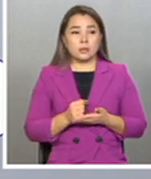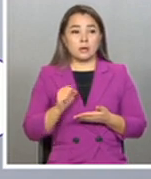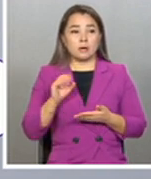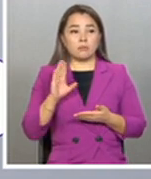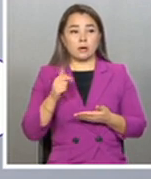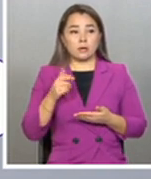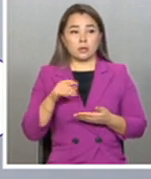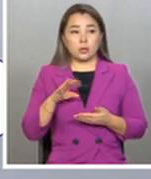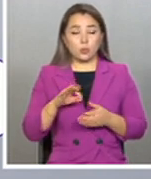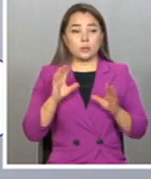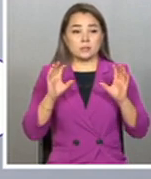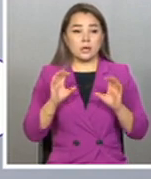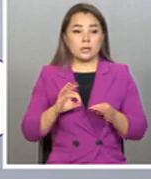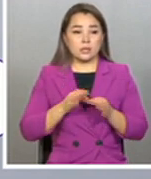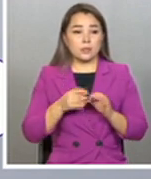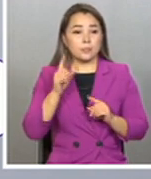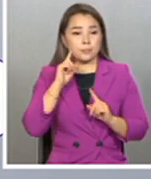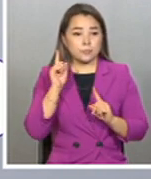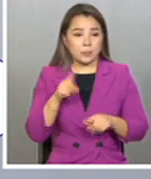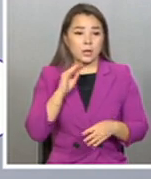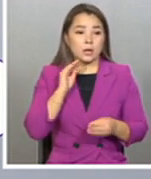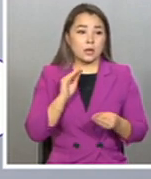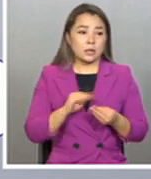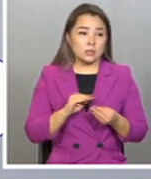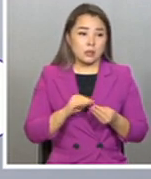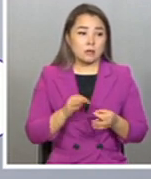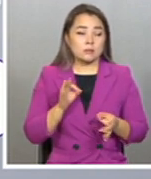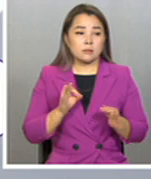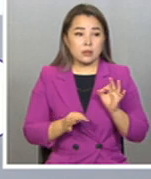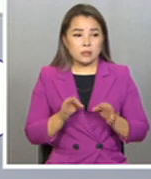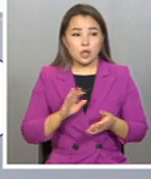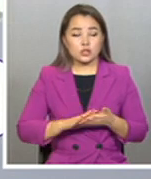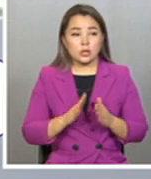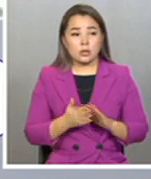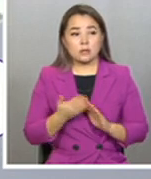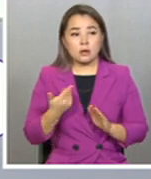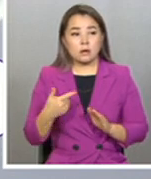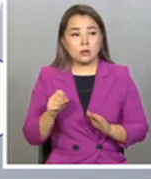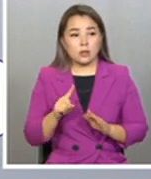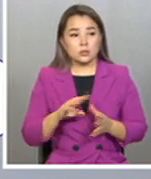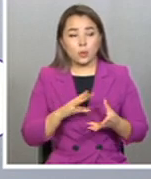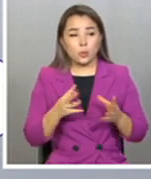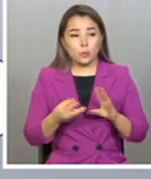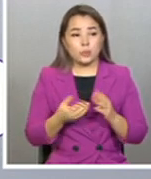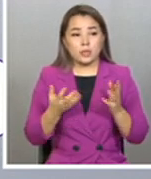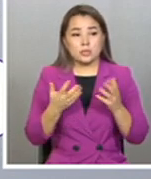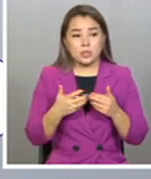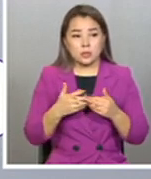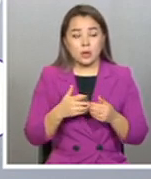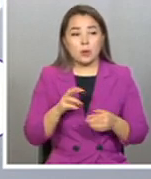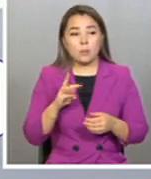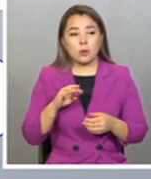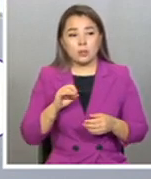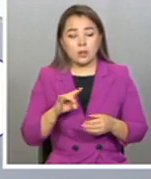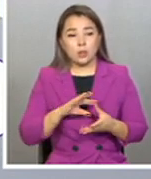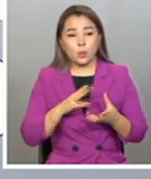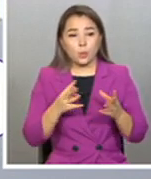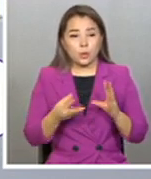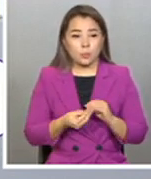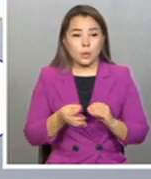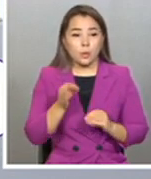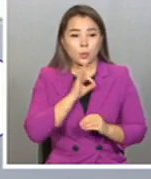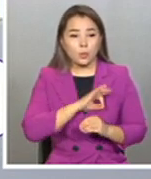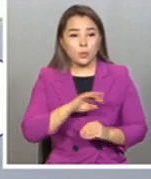заңын білдіңіз. Қалыпты және стандартты жағдайлардағы газдар көлемін есептеуде малярлық көлемді